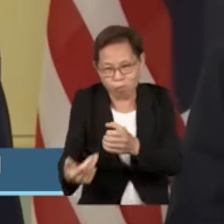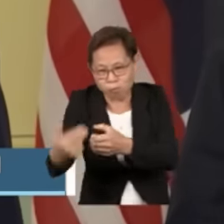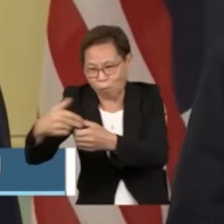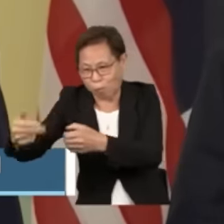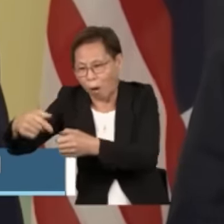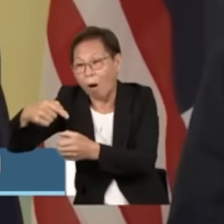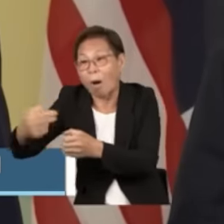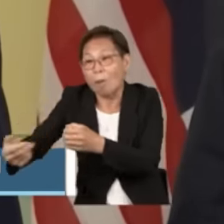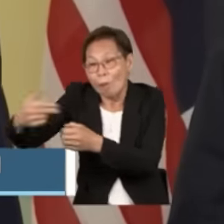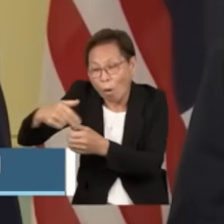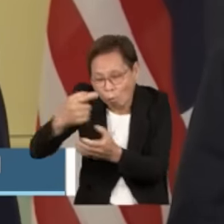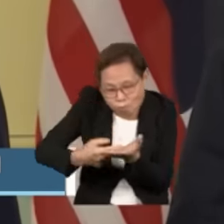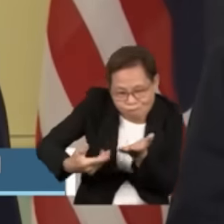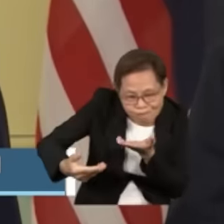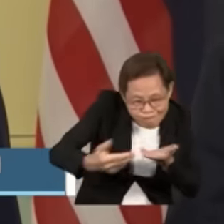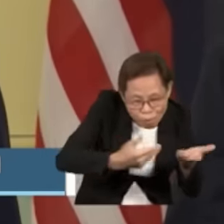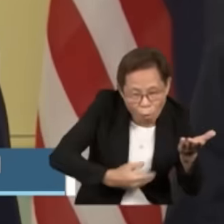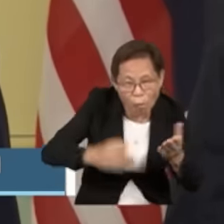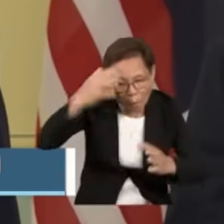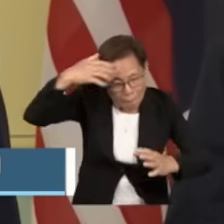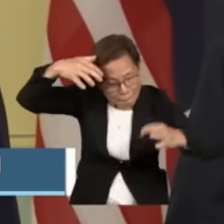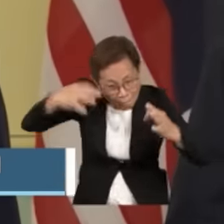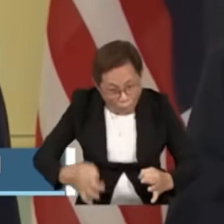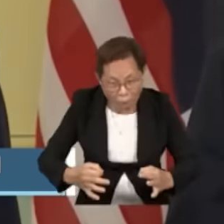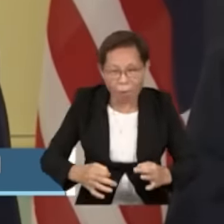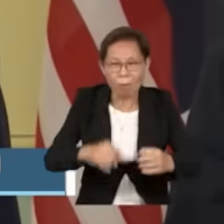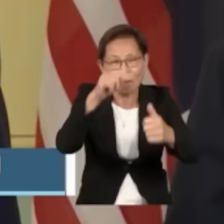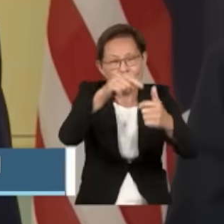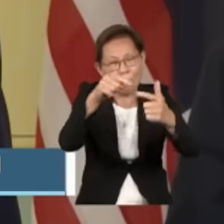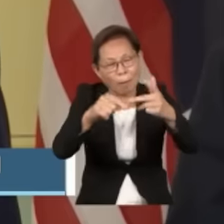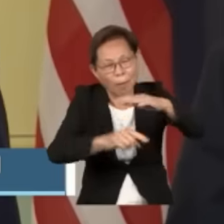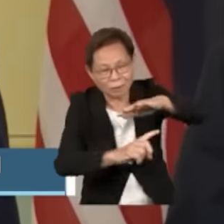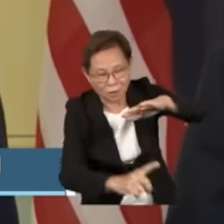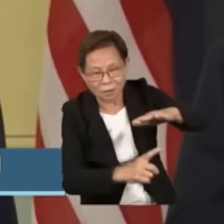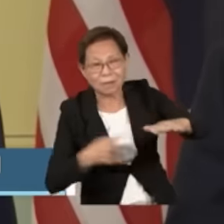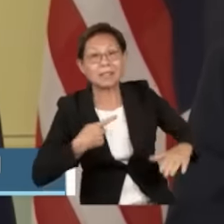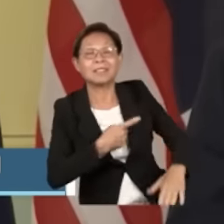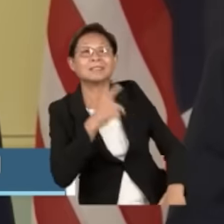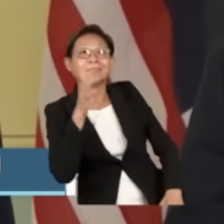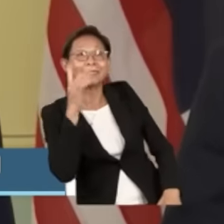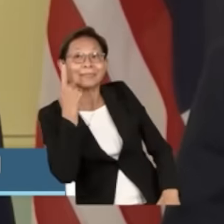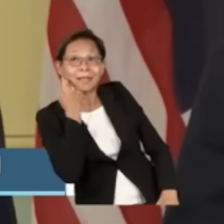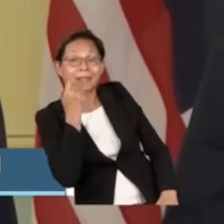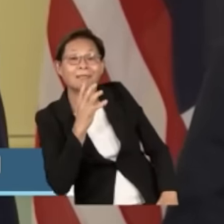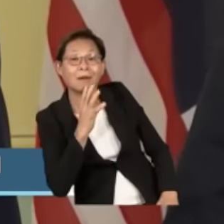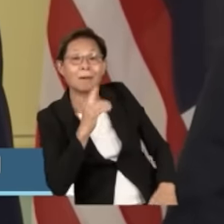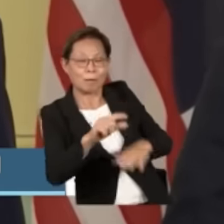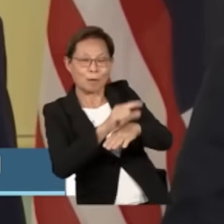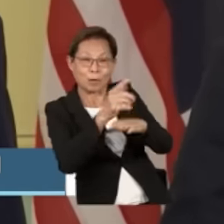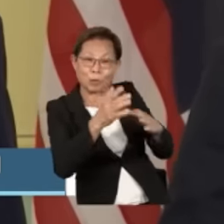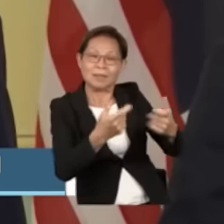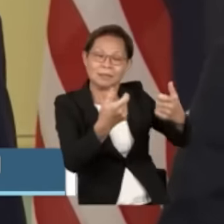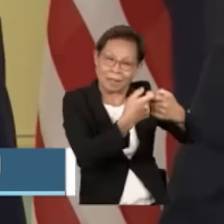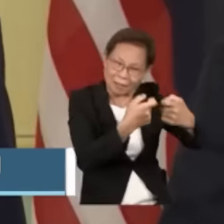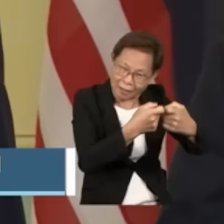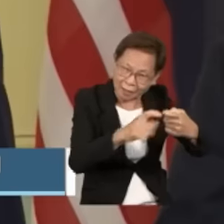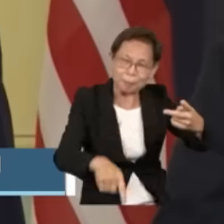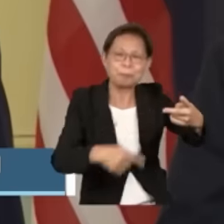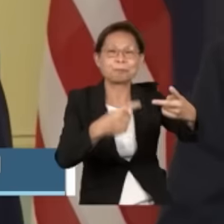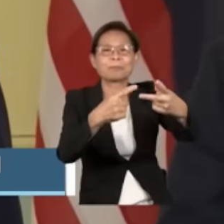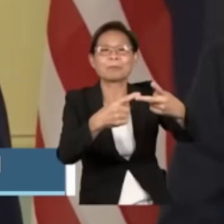akan menentukan beberapa dasar yang kita sebut tadi, soal pengguna tenaga,